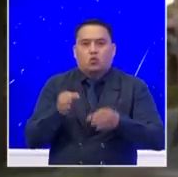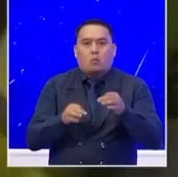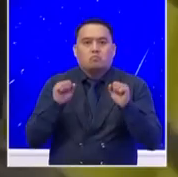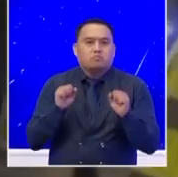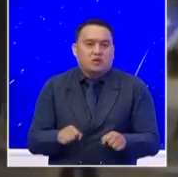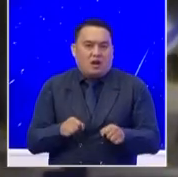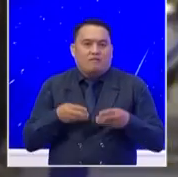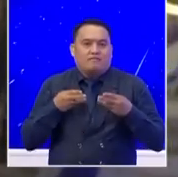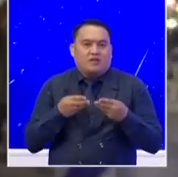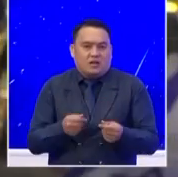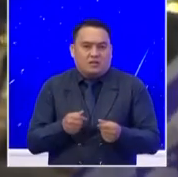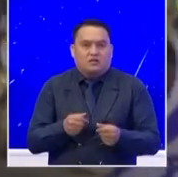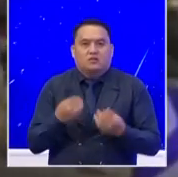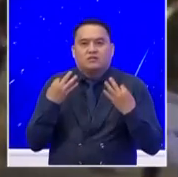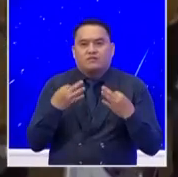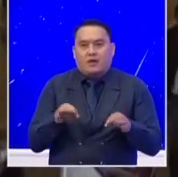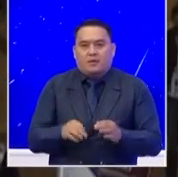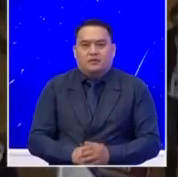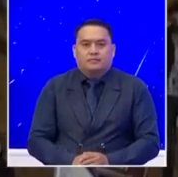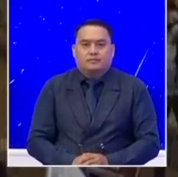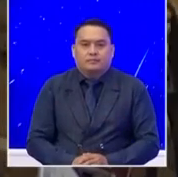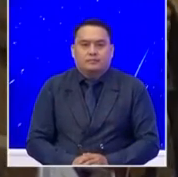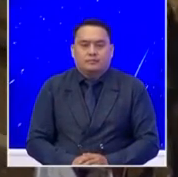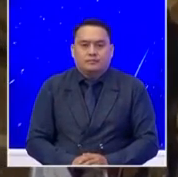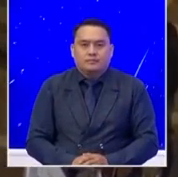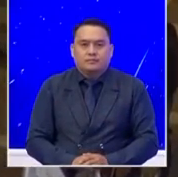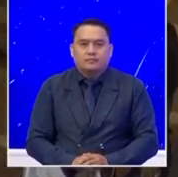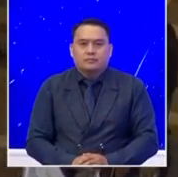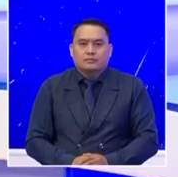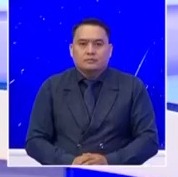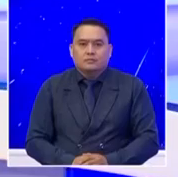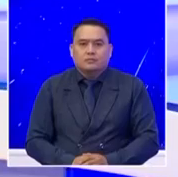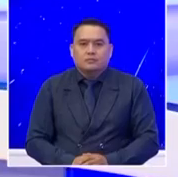права подвергать сомнению демократический выбор израильтян.